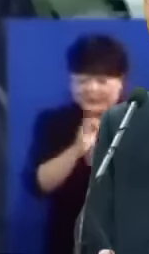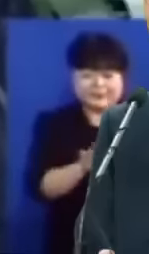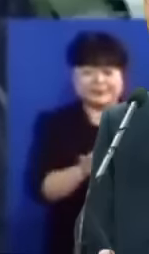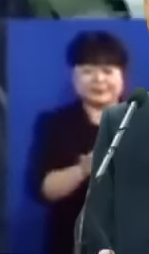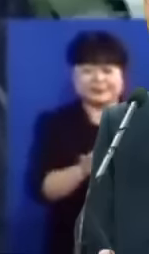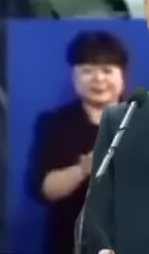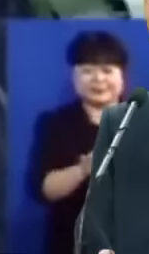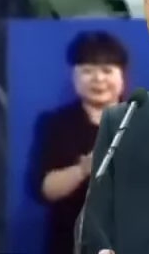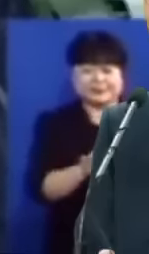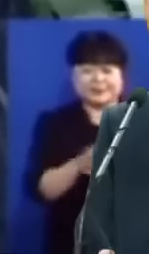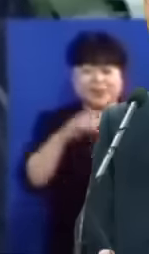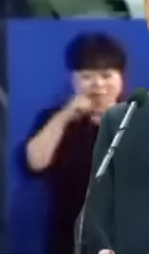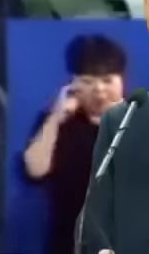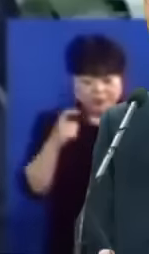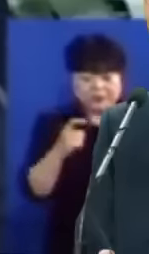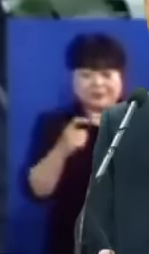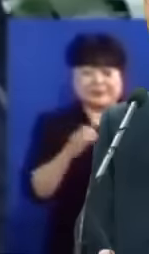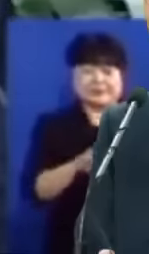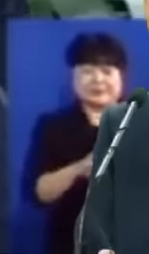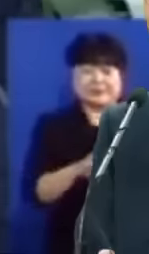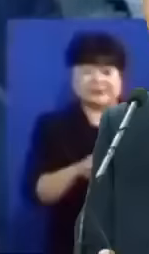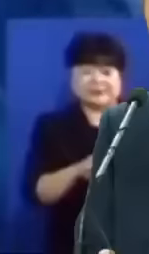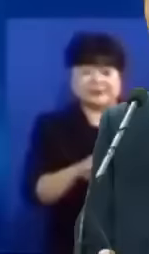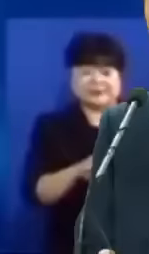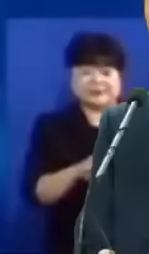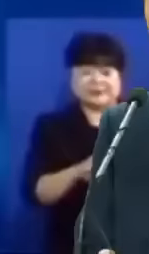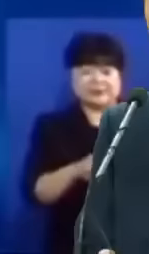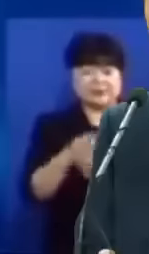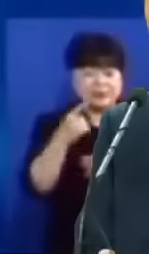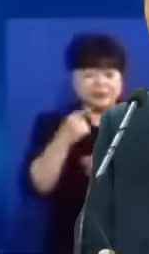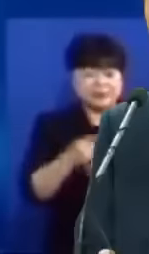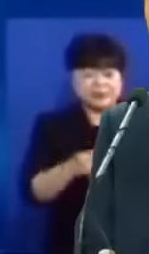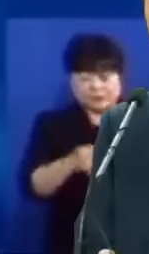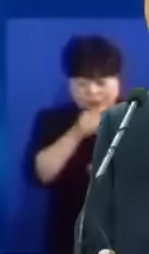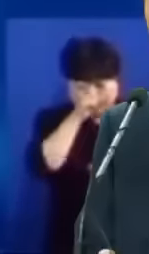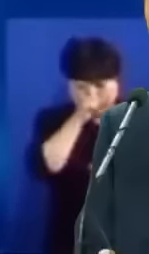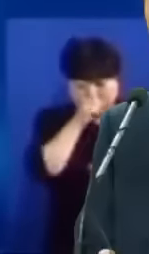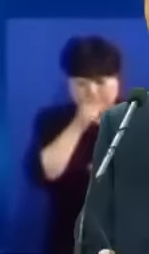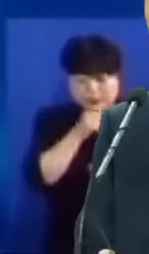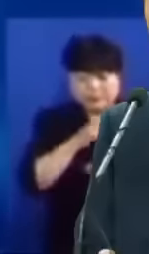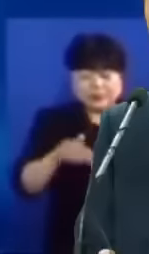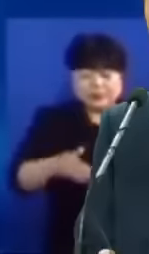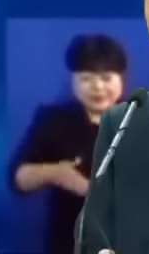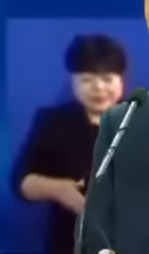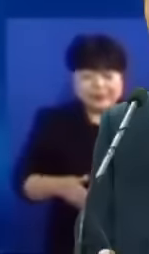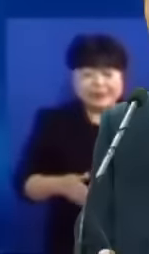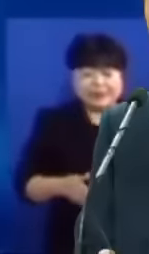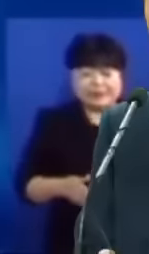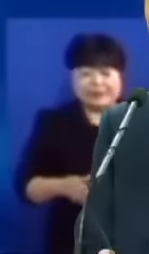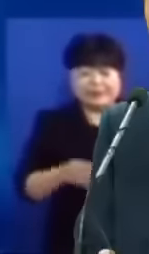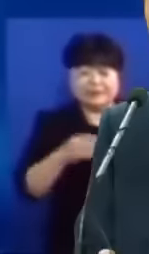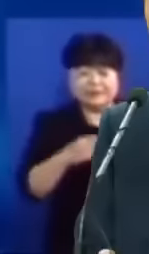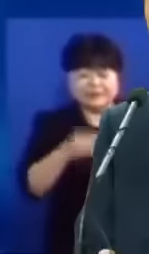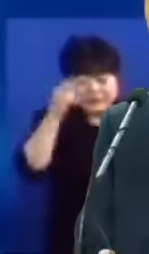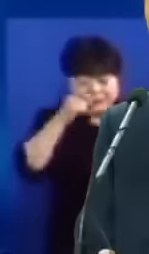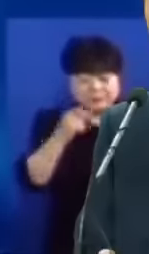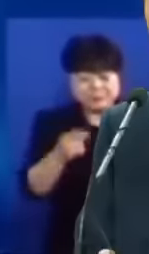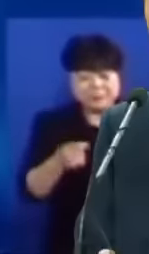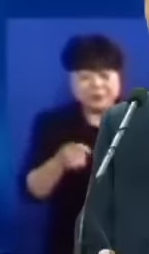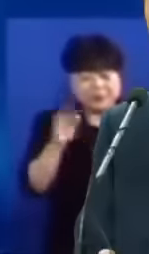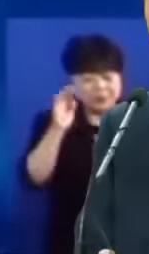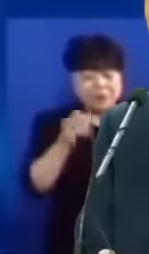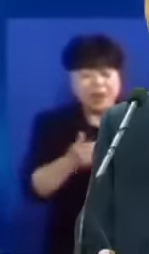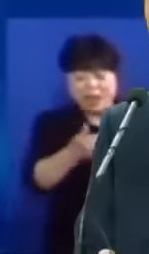것입니다. 프랑스와서 사강은 유부한 가정에서 태어나 대학 재학 중 18세 슬픔이 안녕이라는 소설을